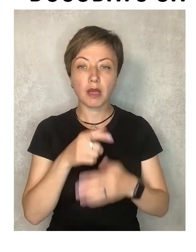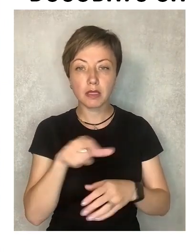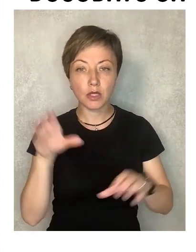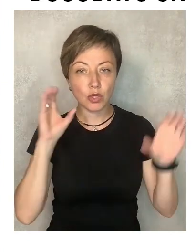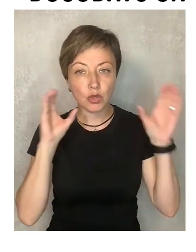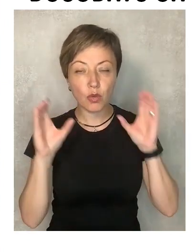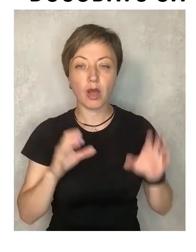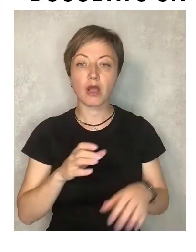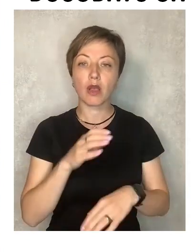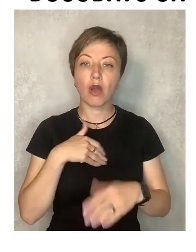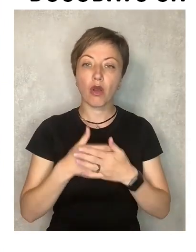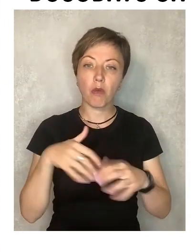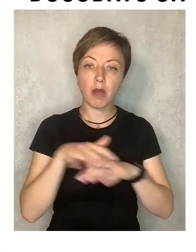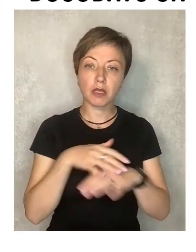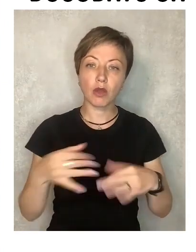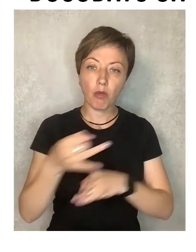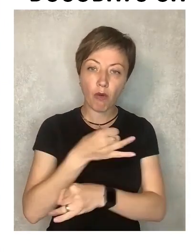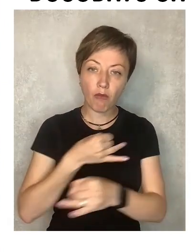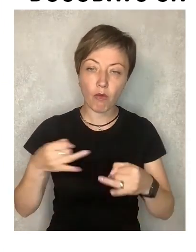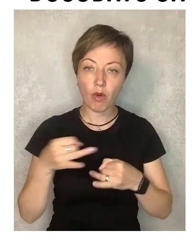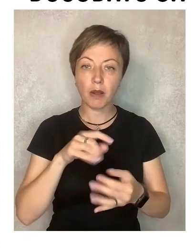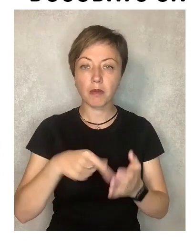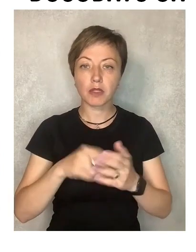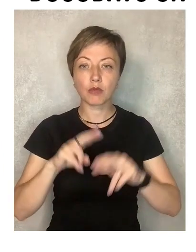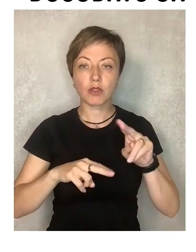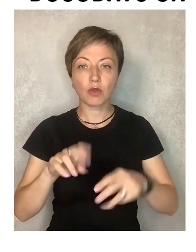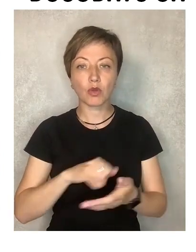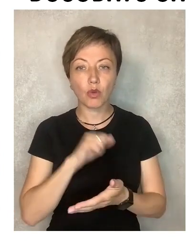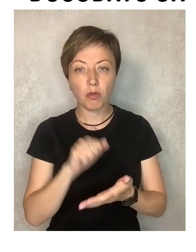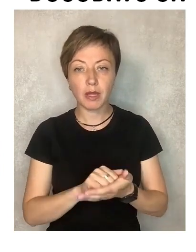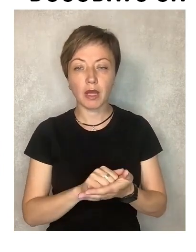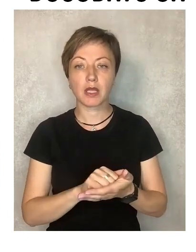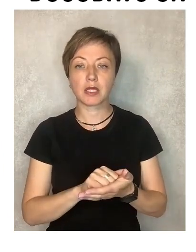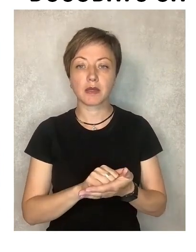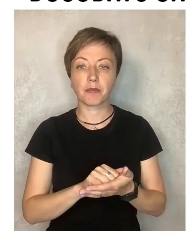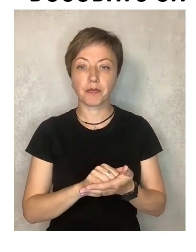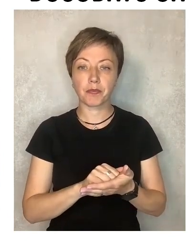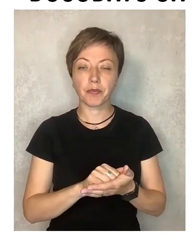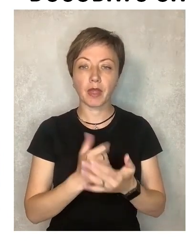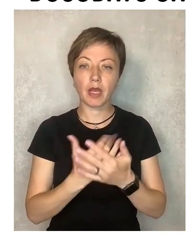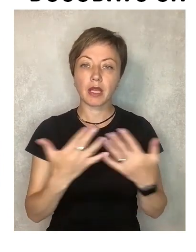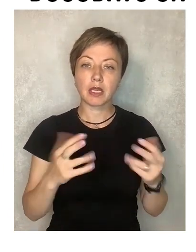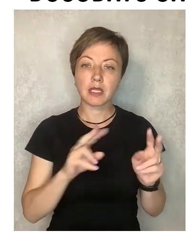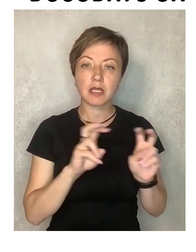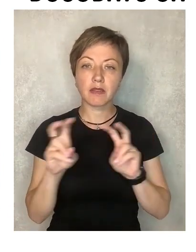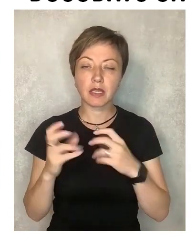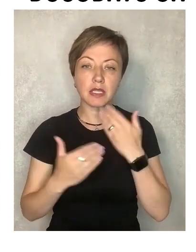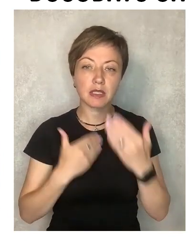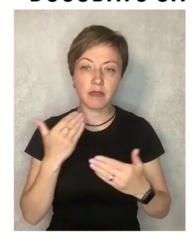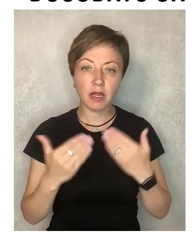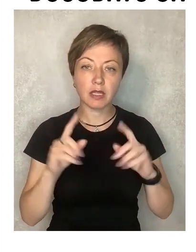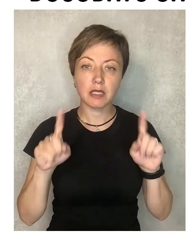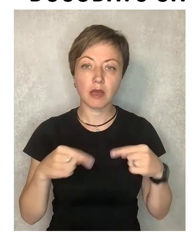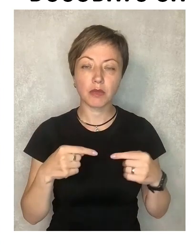обговорення, обговорення містобудівної документації, різні види звернень, запити на доступ до